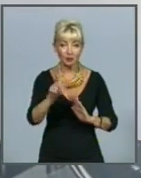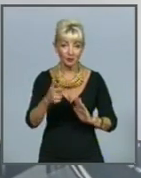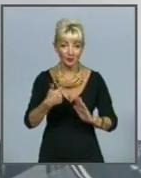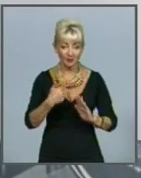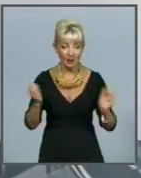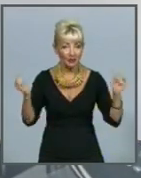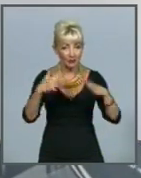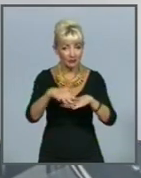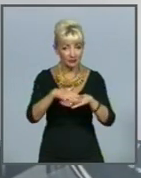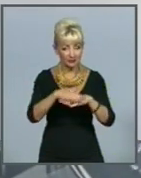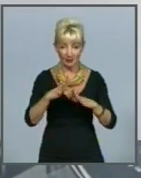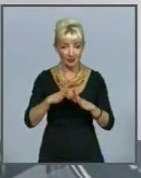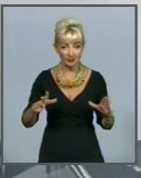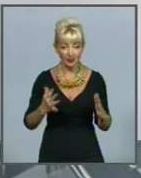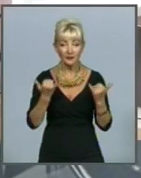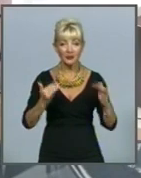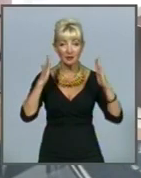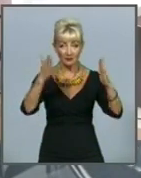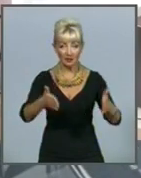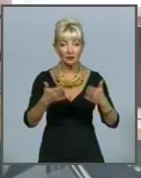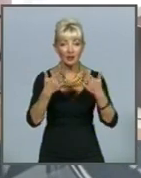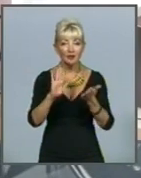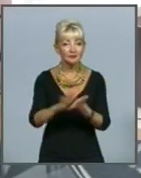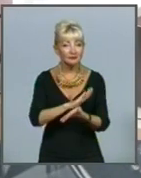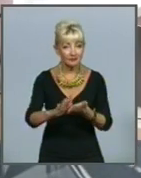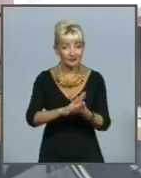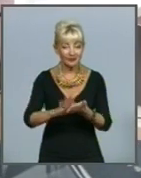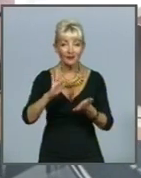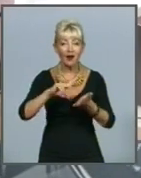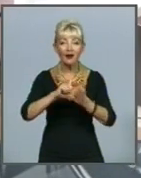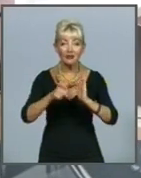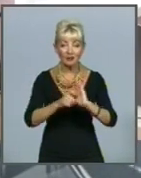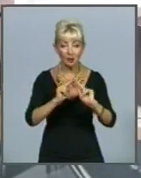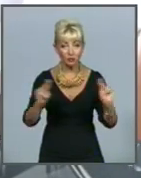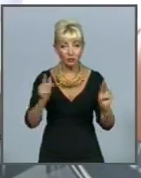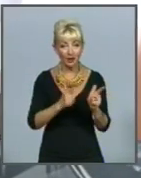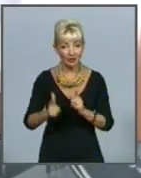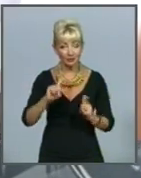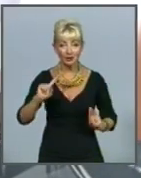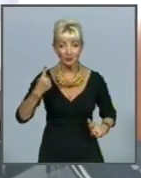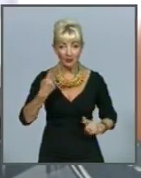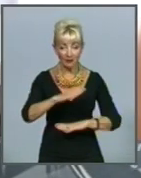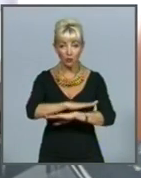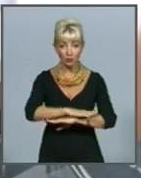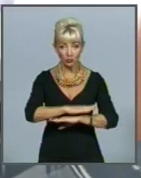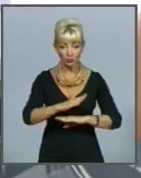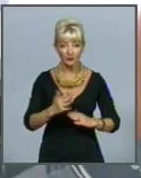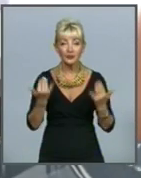Наразі в коридорах наводять останні штрихи, у класах вчителі готуються до першого уроку. Зараз ми